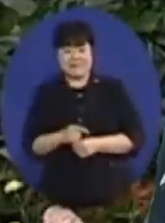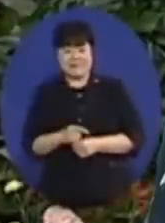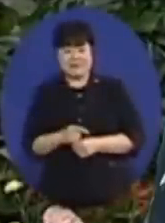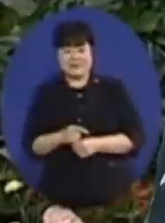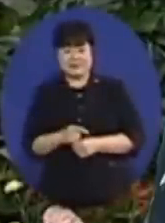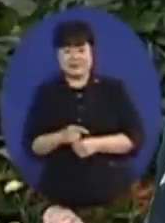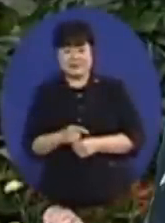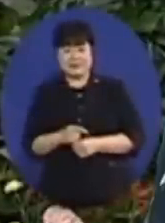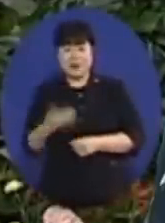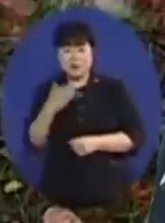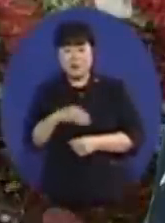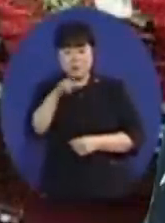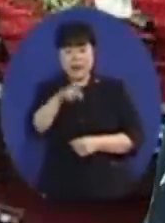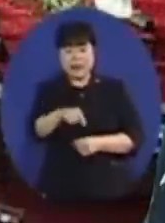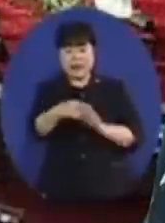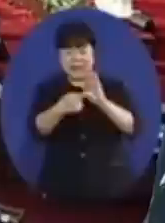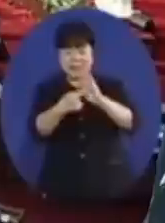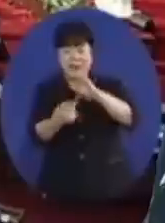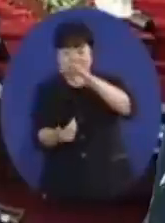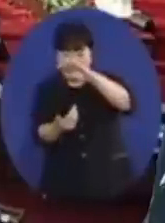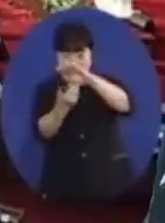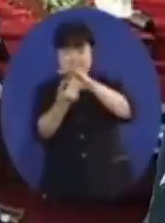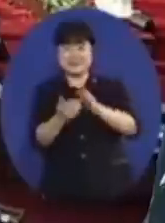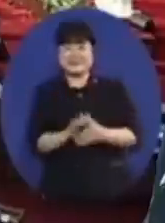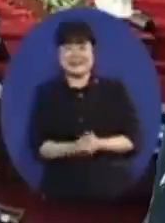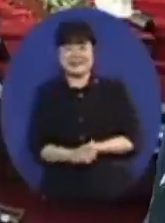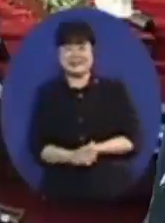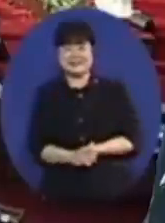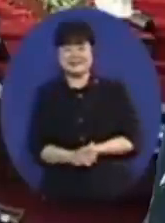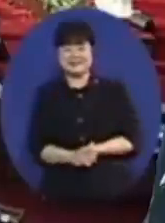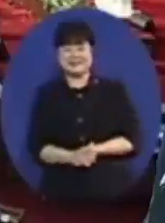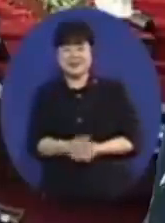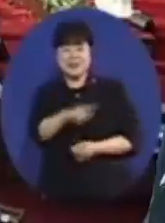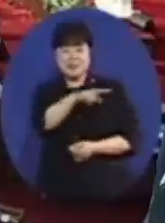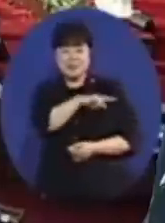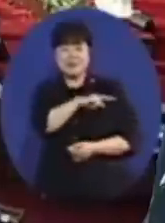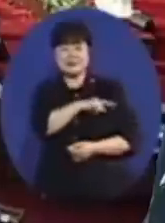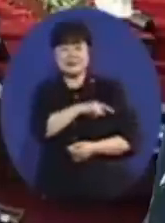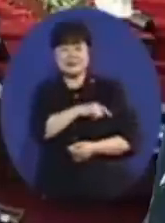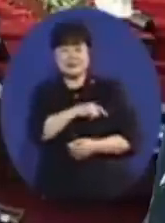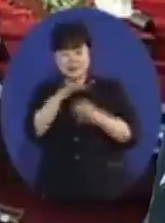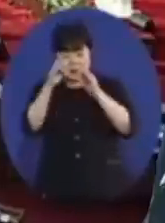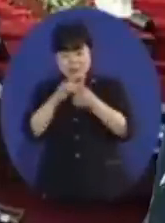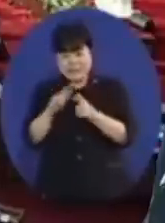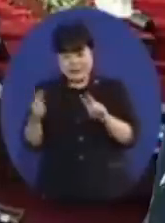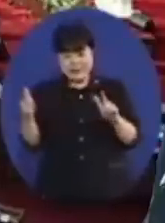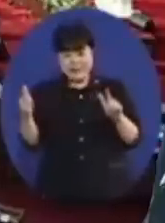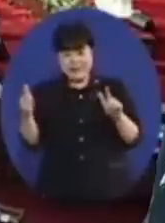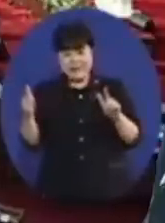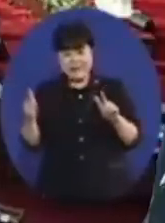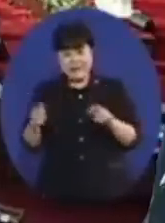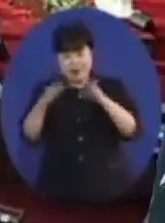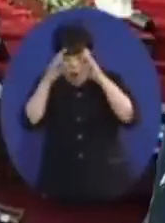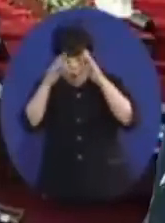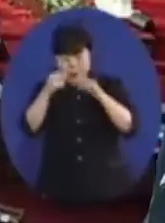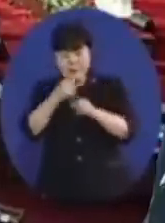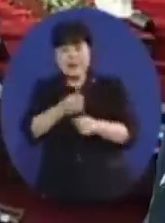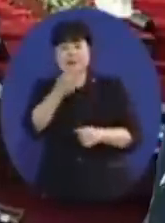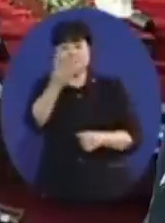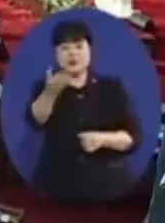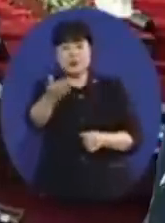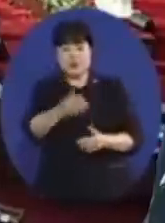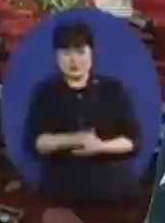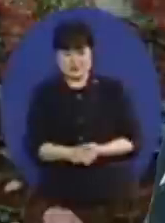몸 밖의 현실로 이루어지는 것입니다 먼저 눈에 안 보이는 것이 눈에 보이도록 나타나겠습니다